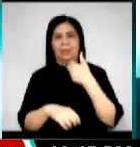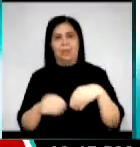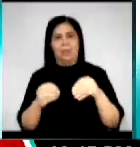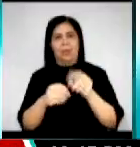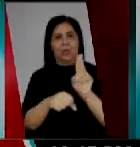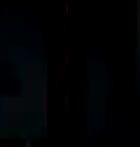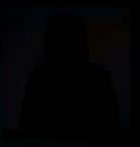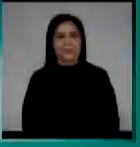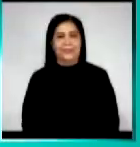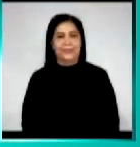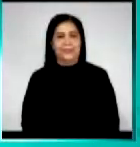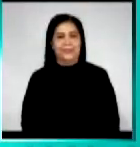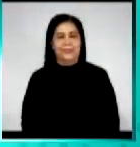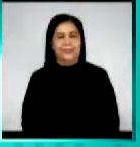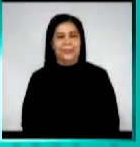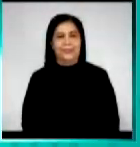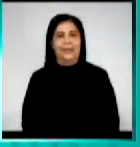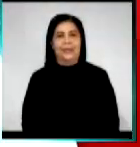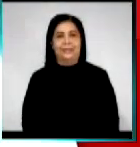taon.